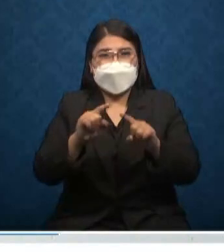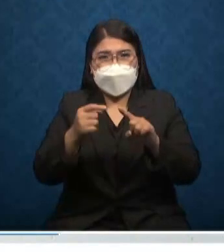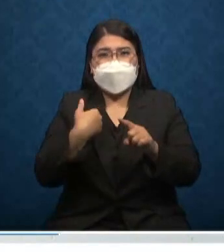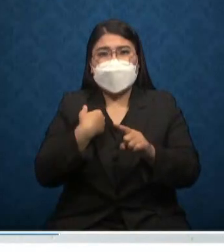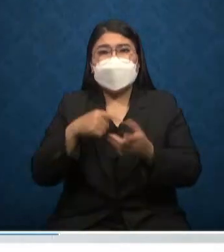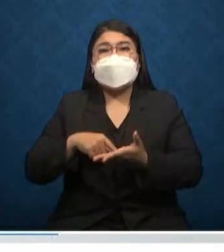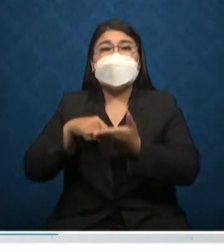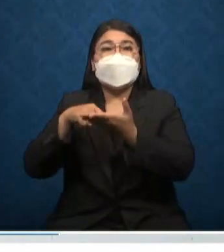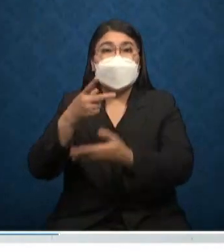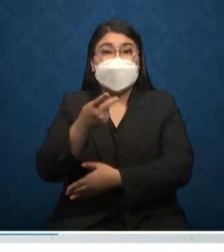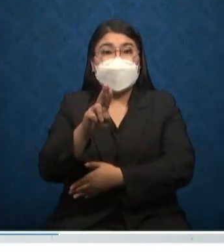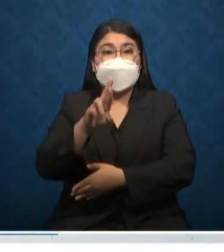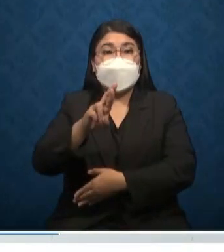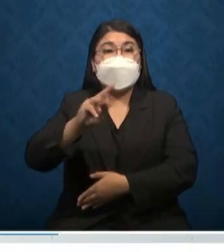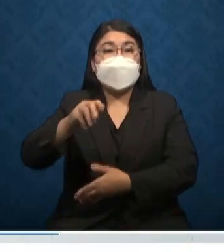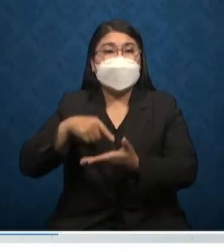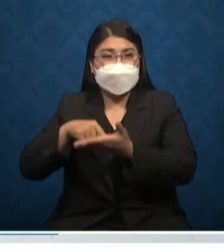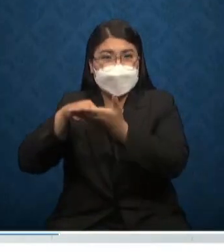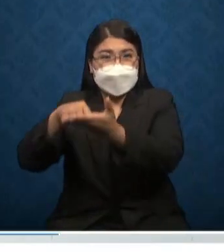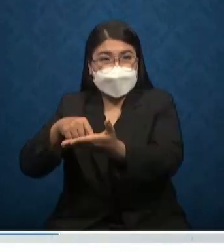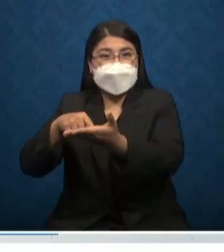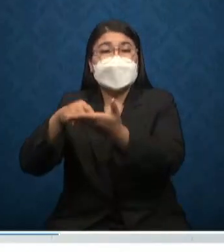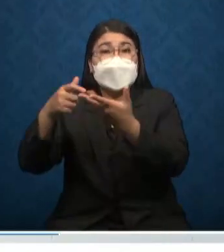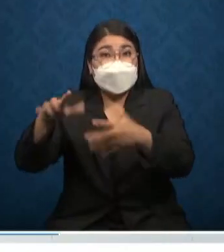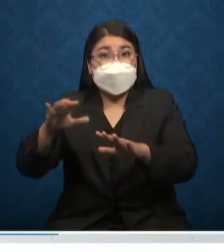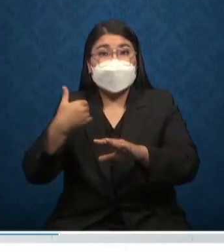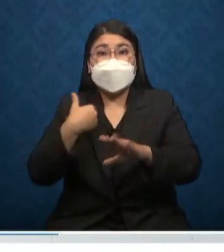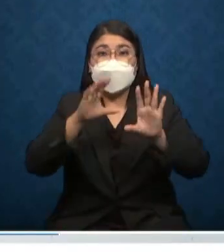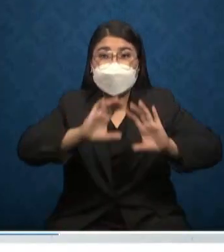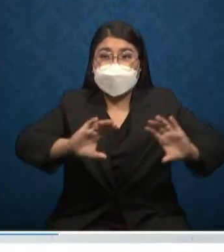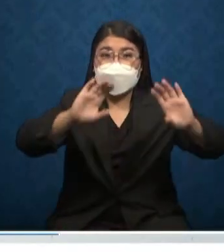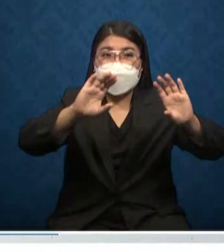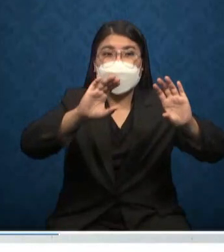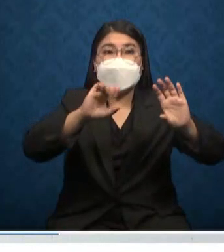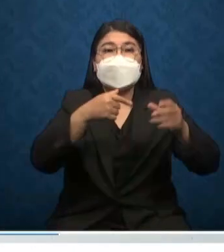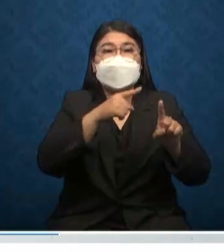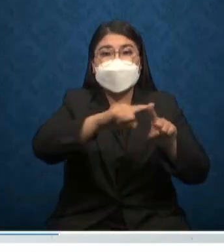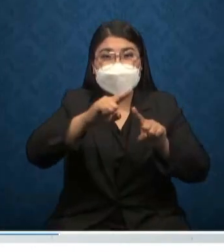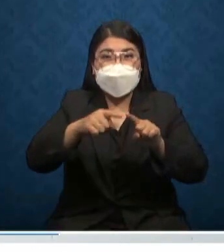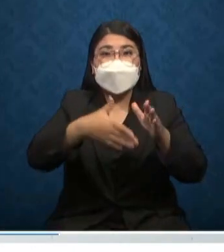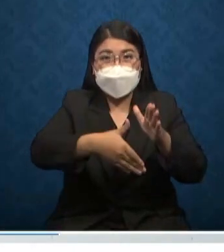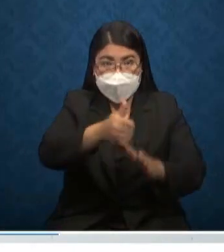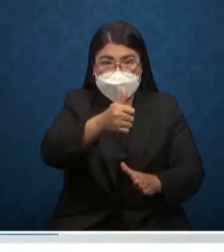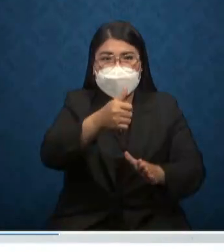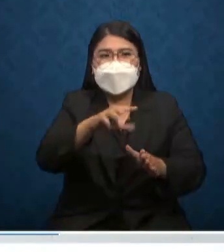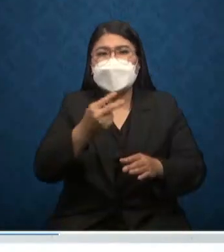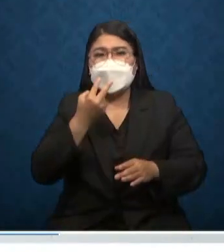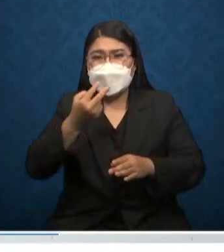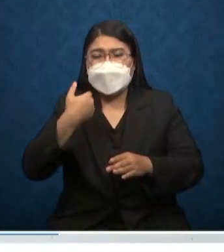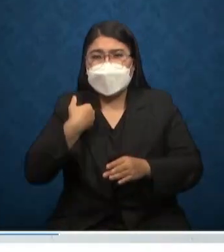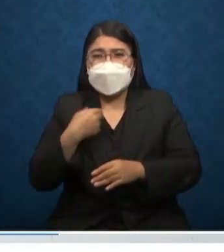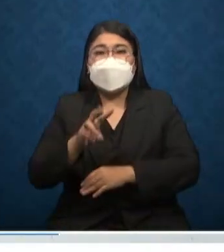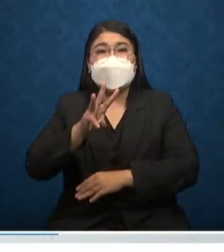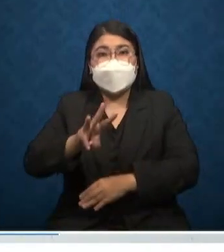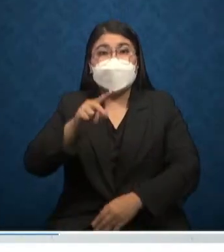แล้วก็ผ่านความเห็นชอบจากส่วนราชการต่างๆนะครับเนื่องจากว่าในเรื่องที่เสนอไปนั้นต้องไม่ขัดกับ WTO นะครับ